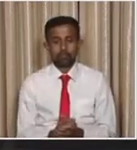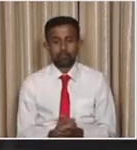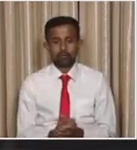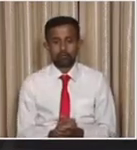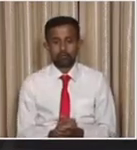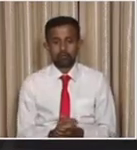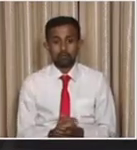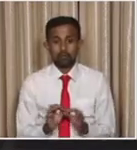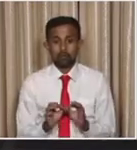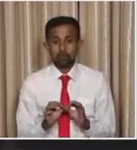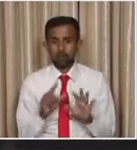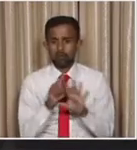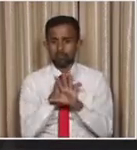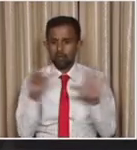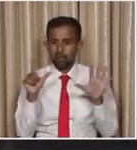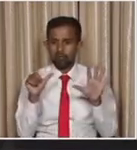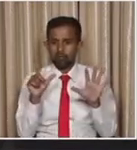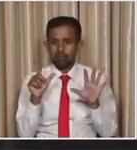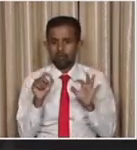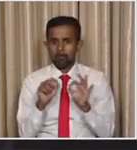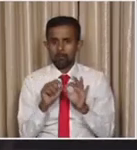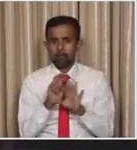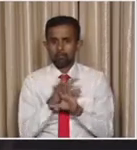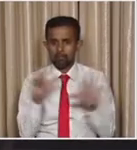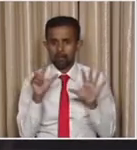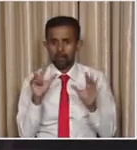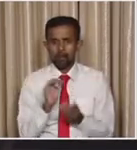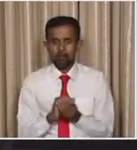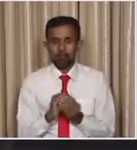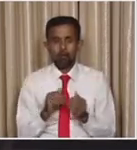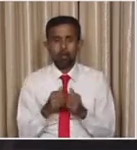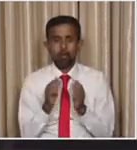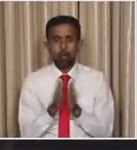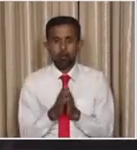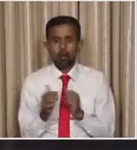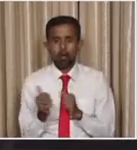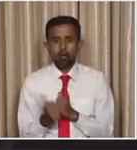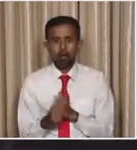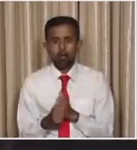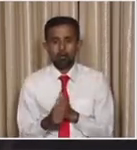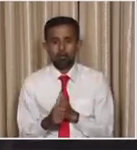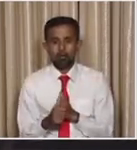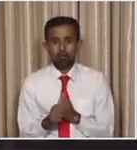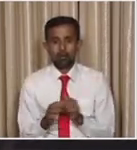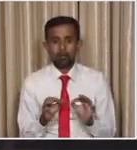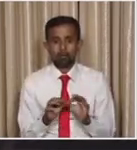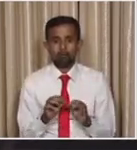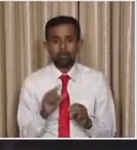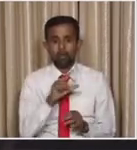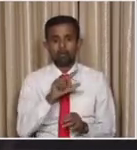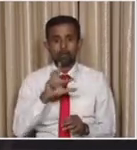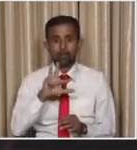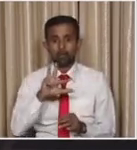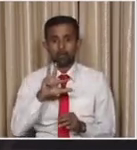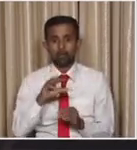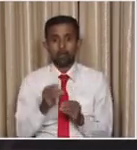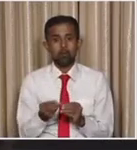බිලියන 17 තිබ්බ අපේ රටේ මුළු ජාතික නිෂ්පාදනය ඒ වෙනකොට බිලියන 79ට ගිහිල්ලා